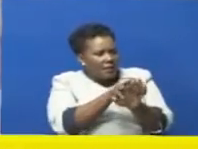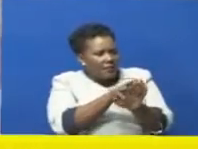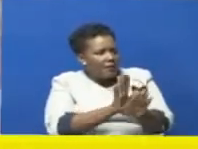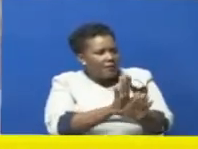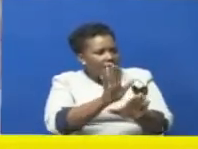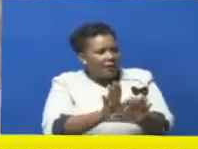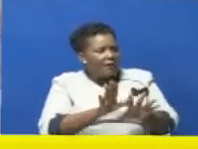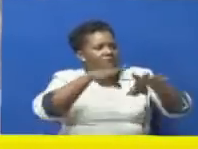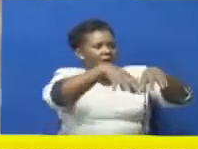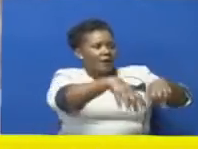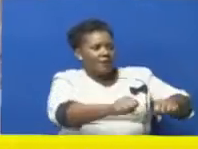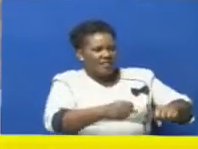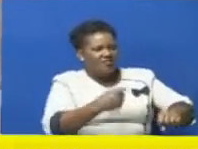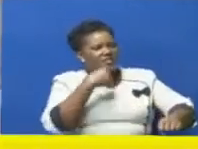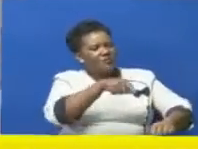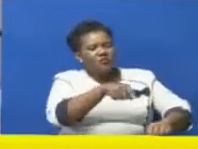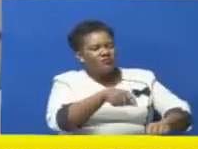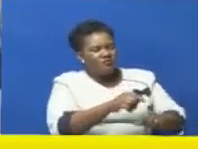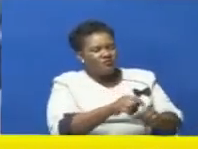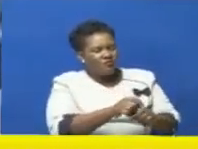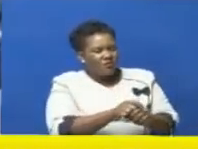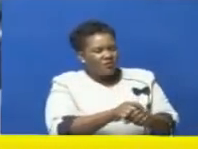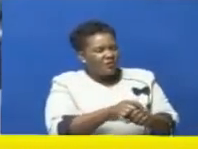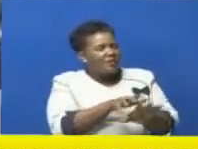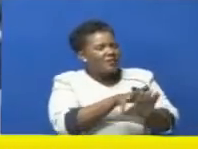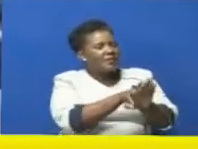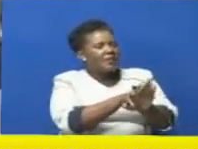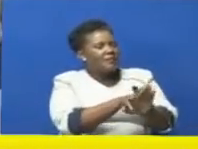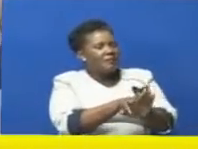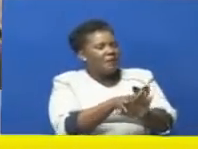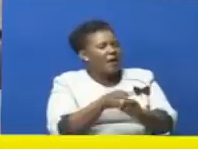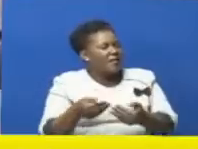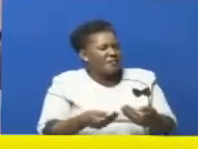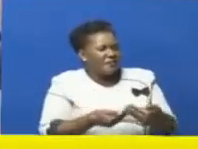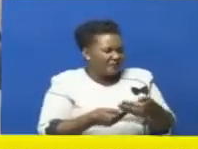Eti anamkamata au ni samaki wachanga. Hiyo habari gani sasa?